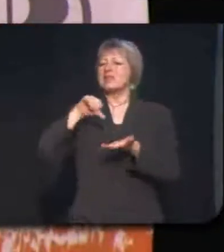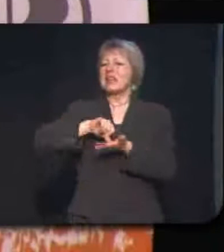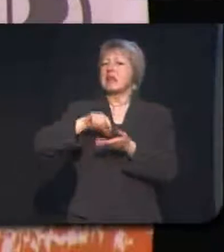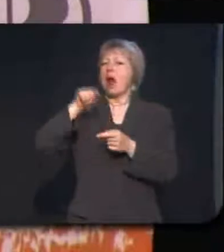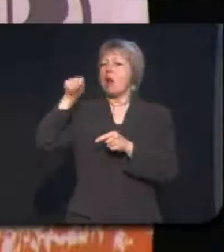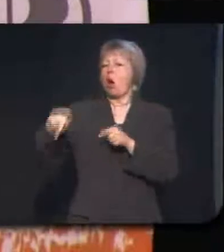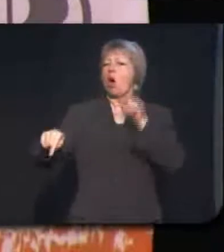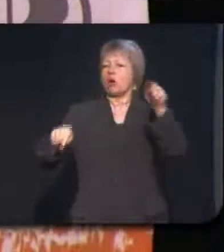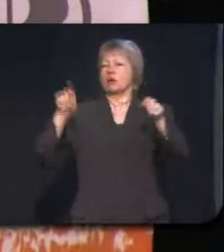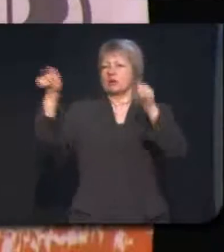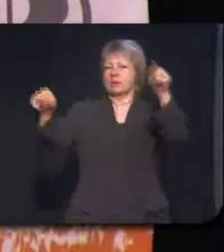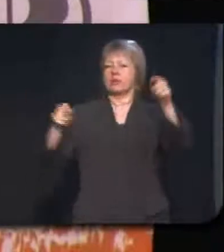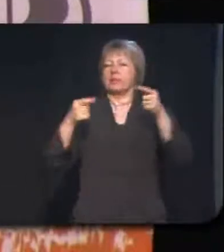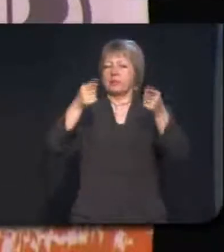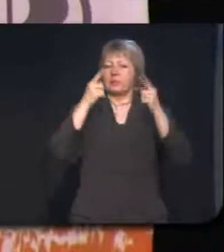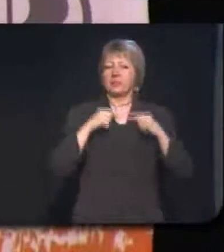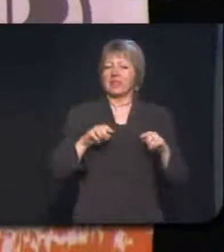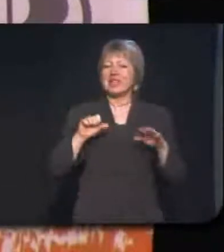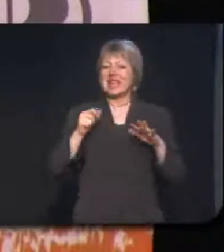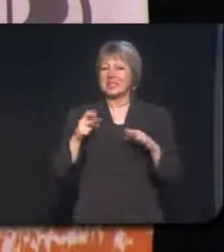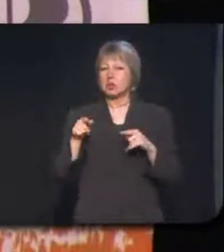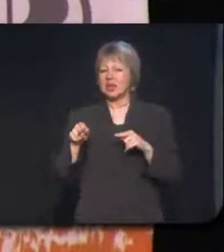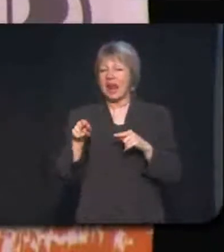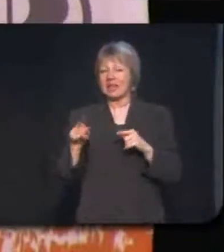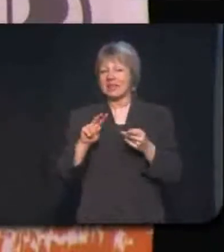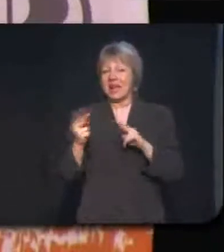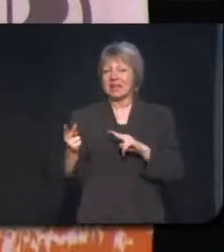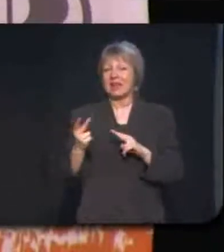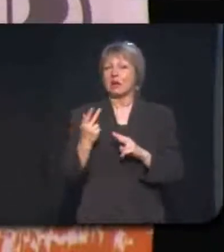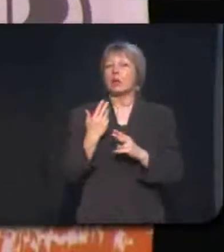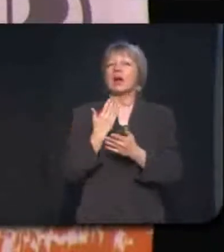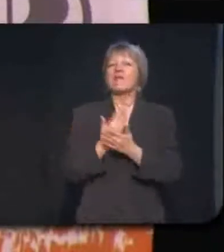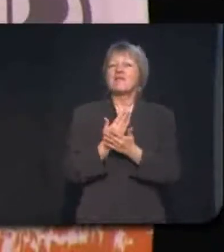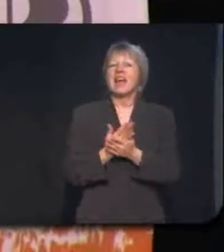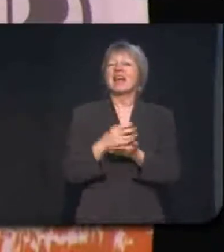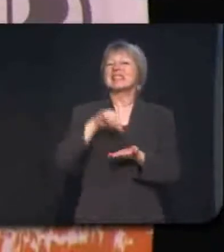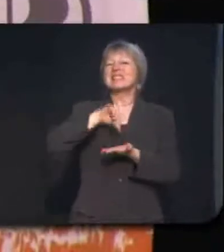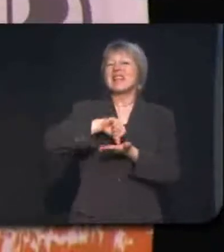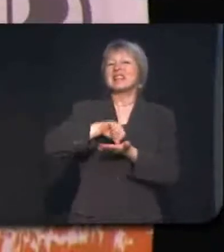mit dir entscheidet mittels die zentral aufgestellter Uhren